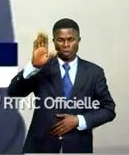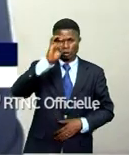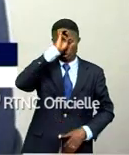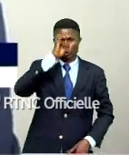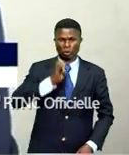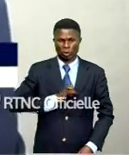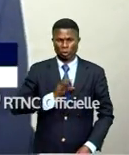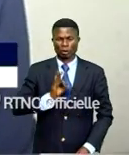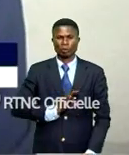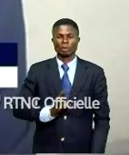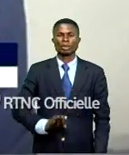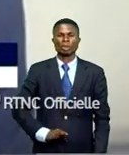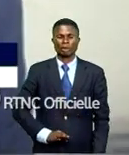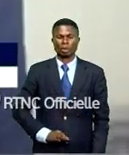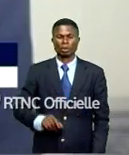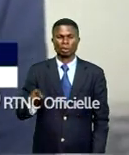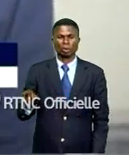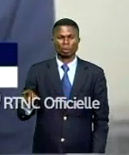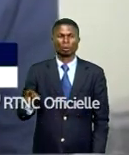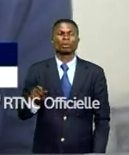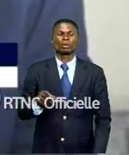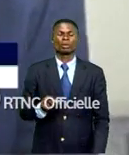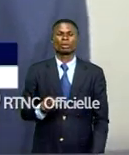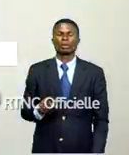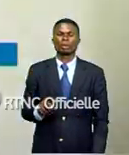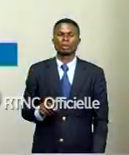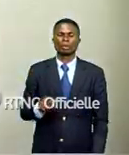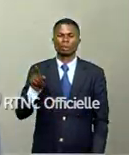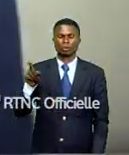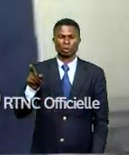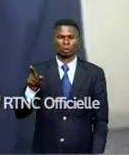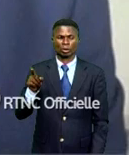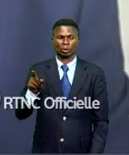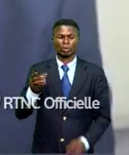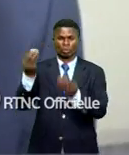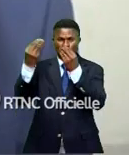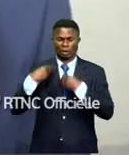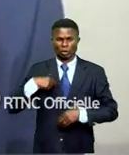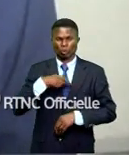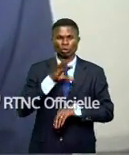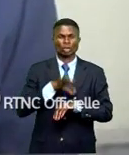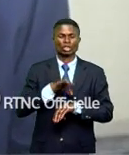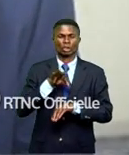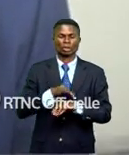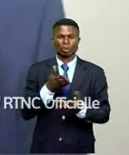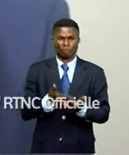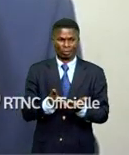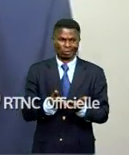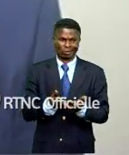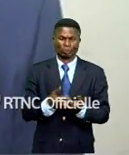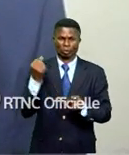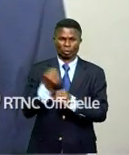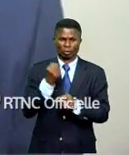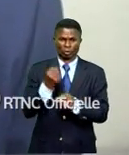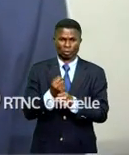Excellence Félix-Antoine Tshisekedi Tshilombo, qui nous a accordé cette opportunité de travailler pour